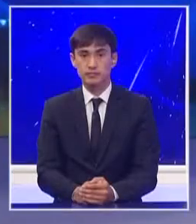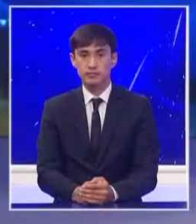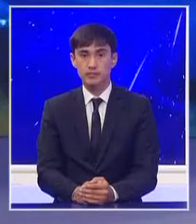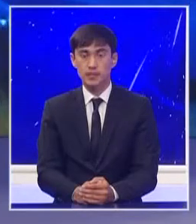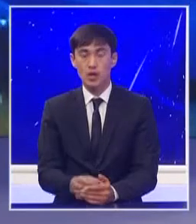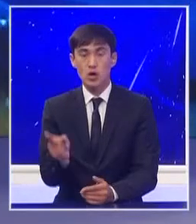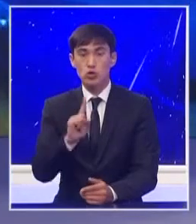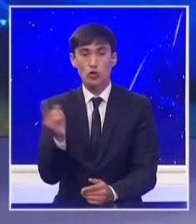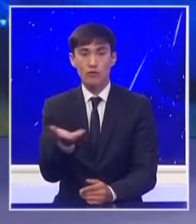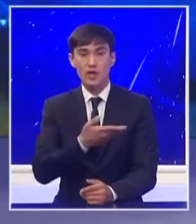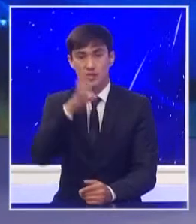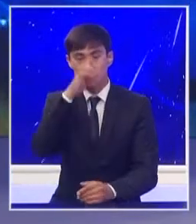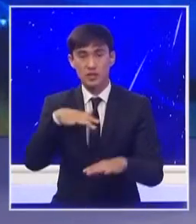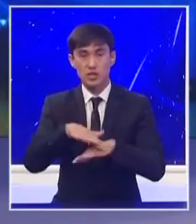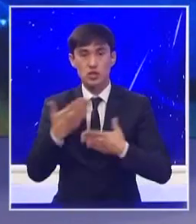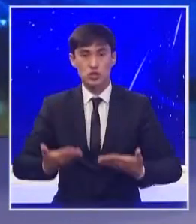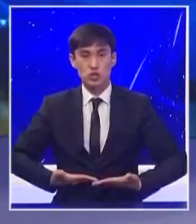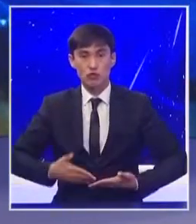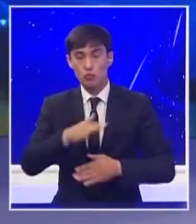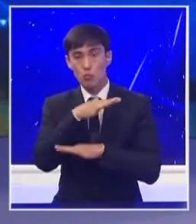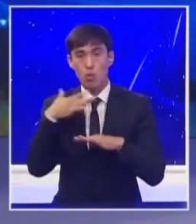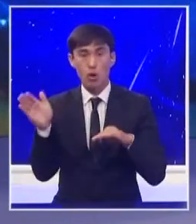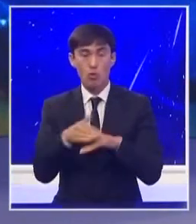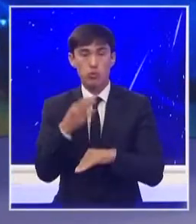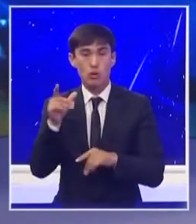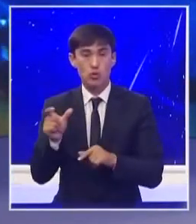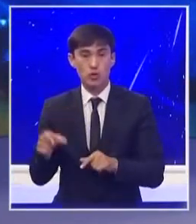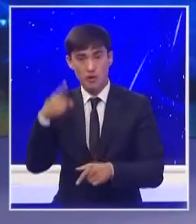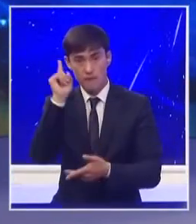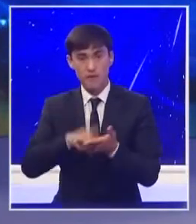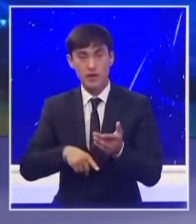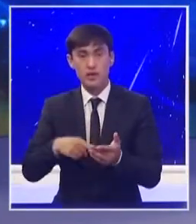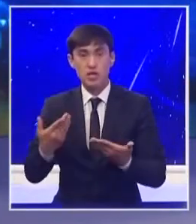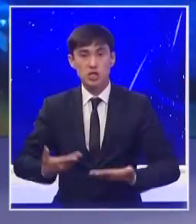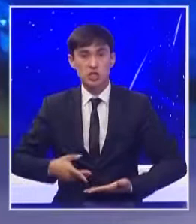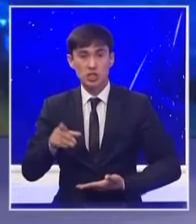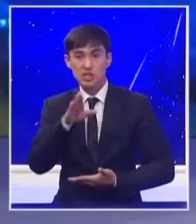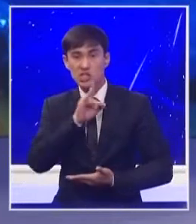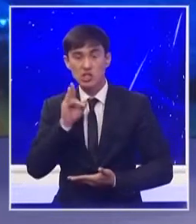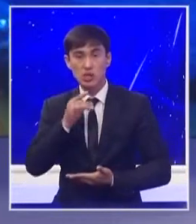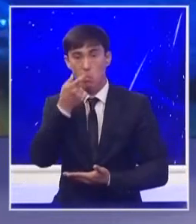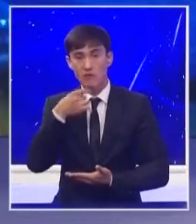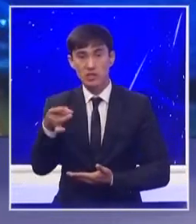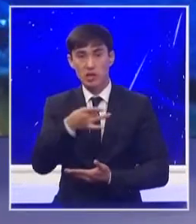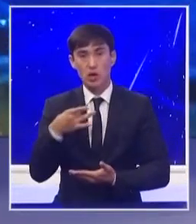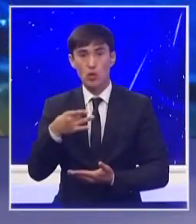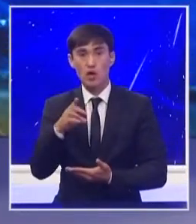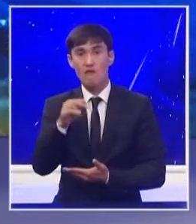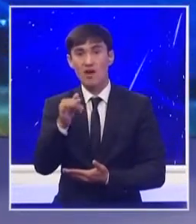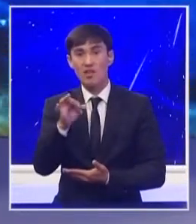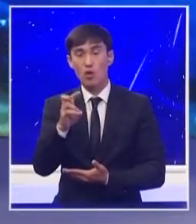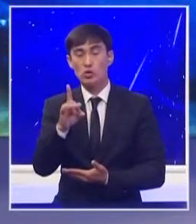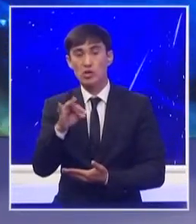В том, что в нашей стране живет много неравнодушных людей, верит уроженка Панфиловского района, а ныне жительница южного мегаполиса Фарида